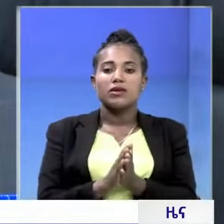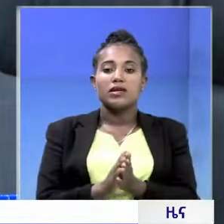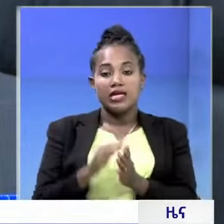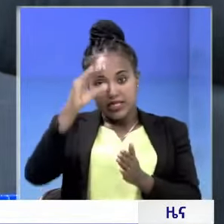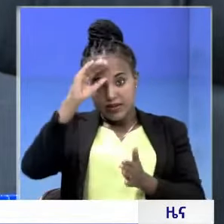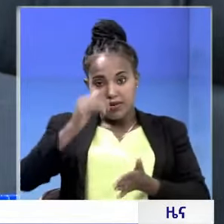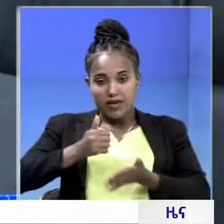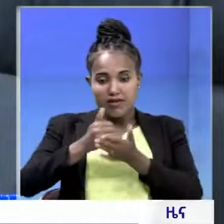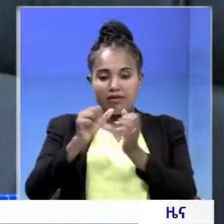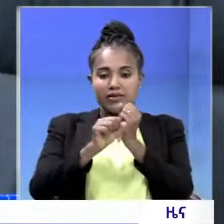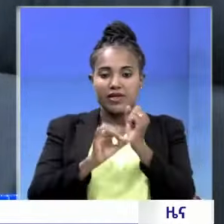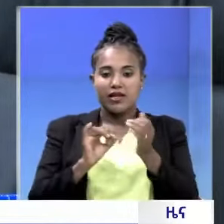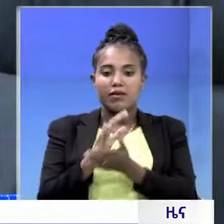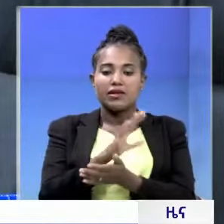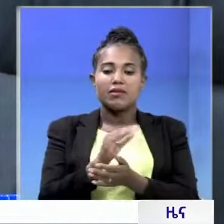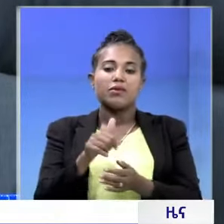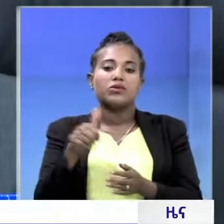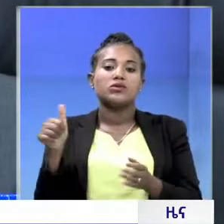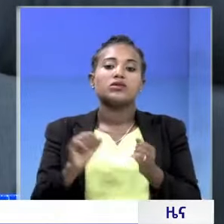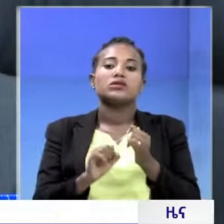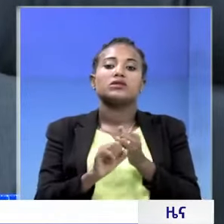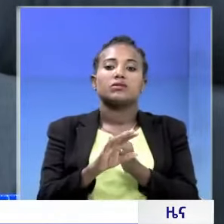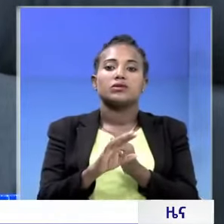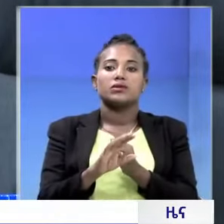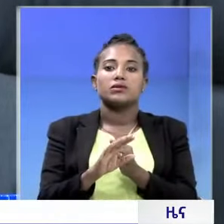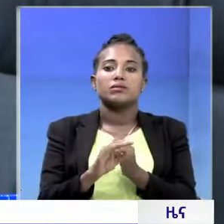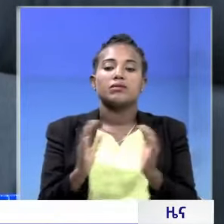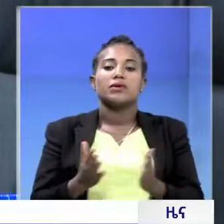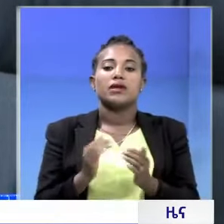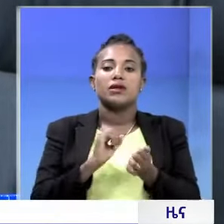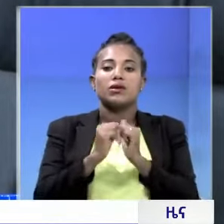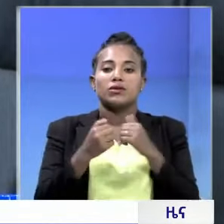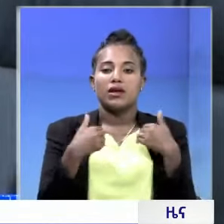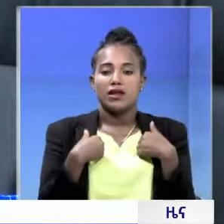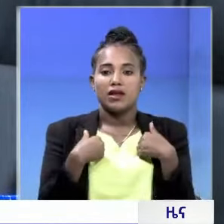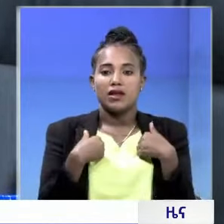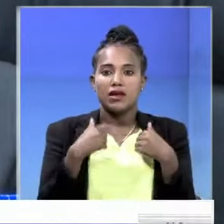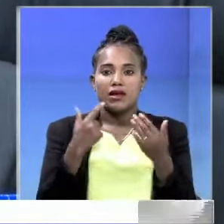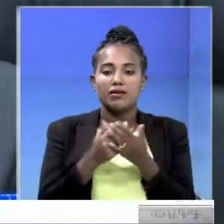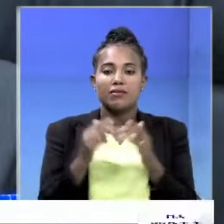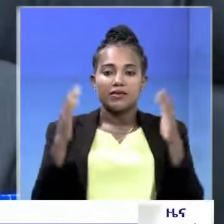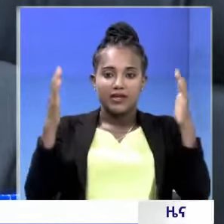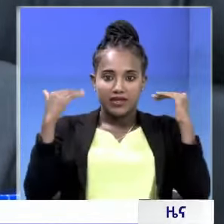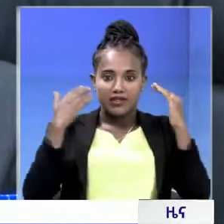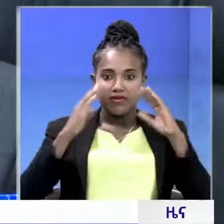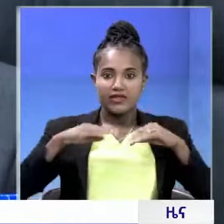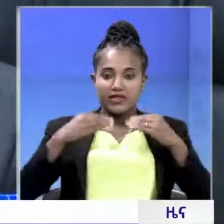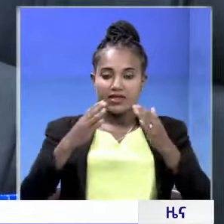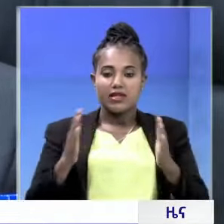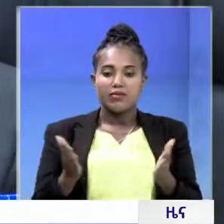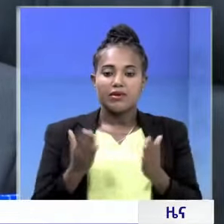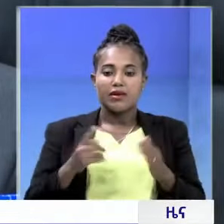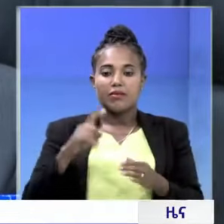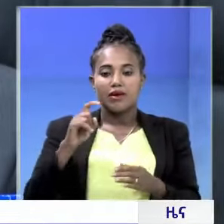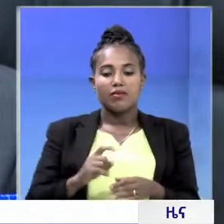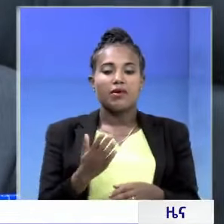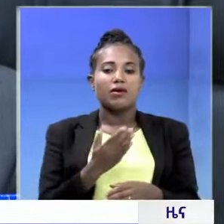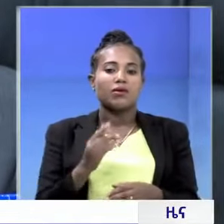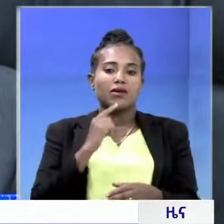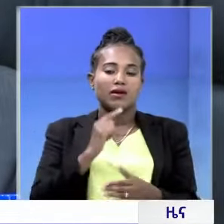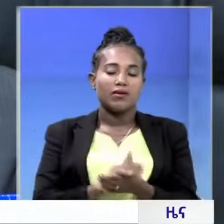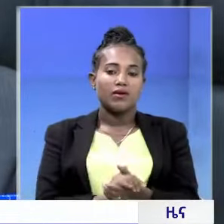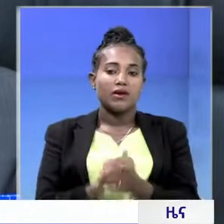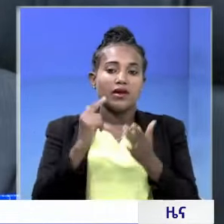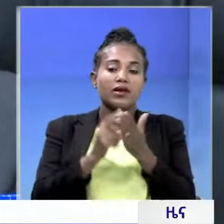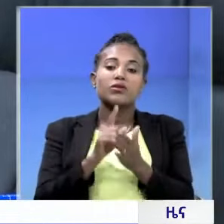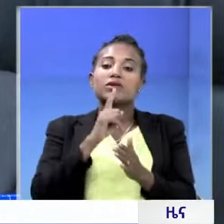ድጋፍ፣ በመሰረተ ልማትና በሌሎች ሴክተሮች ላይ የሚበረታታ ለውጥ አለ። ያ በጣም ተስፋ ሰጪና ሊበረታታ የሚገባ ተግባር ነው።